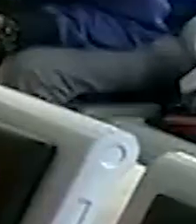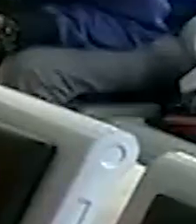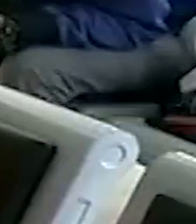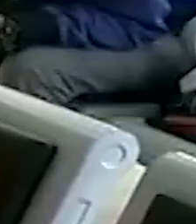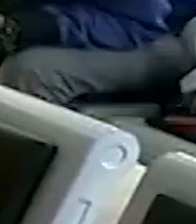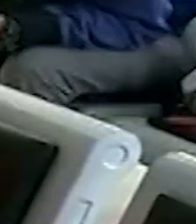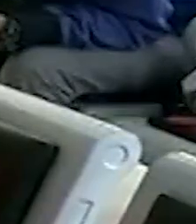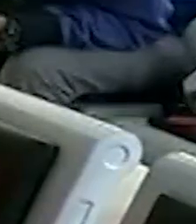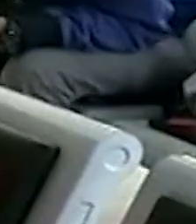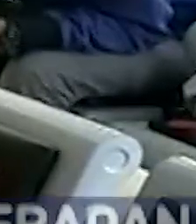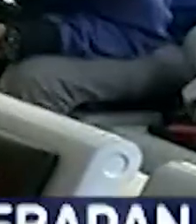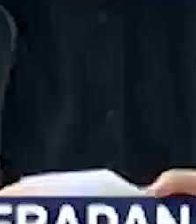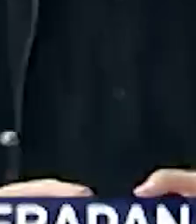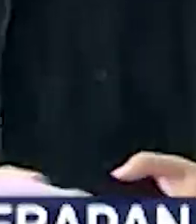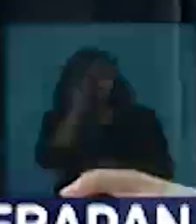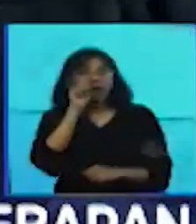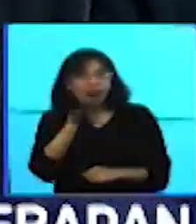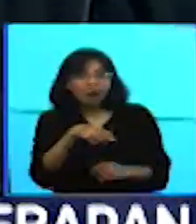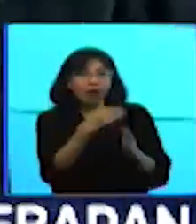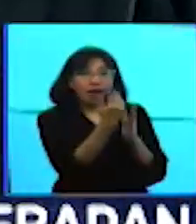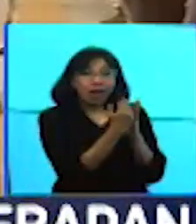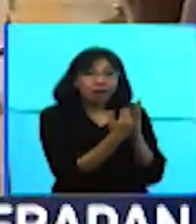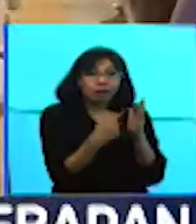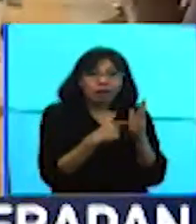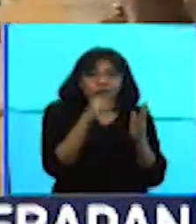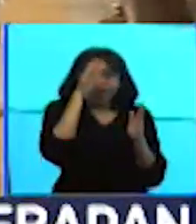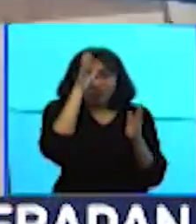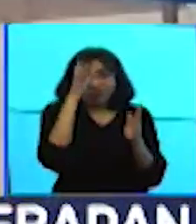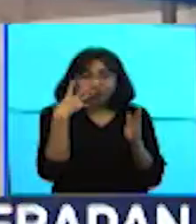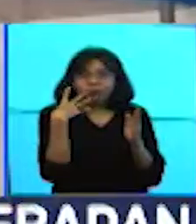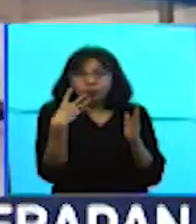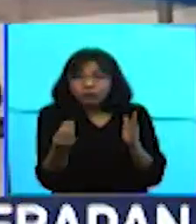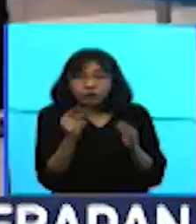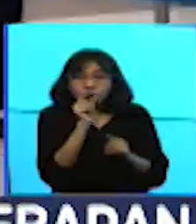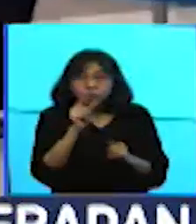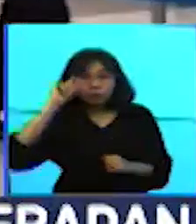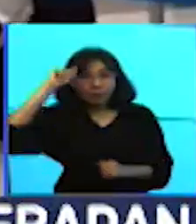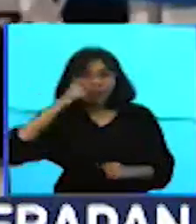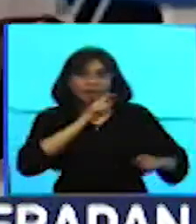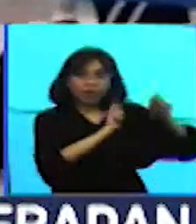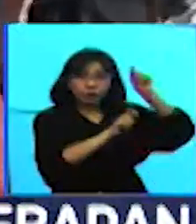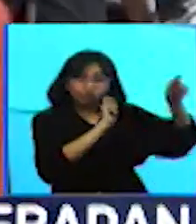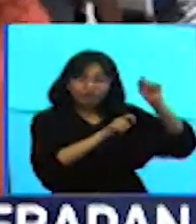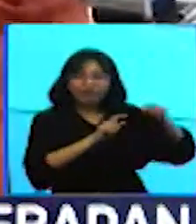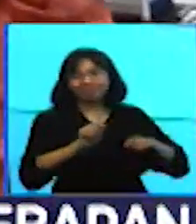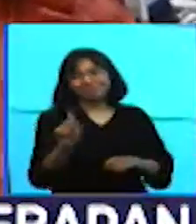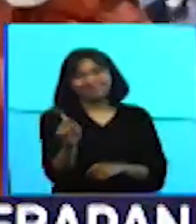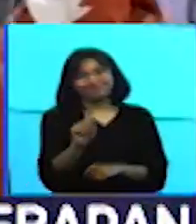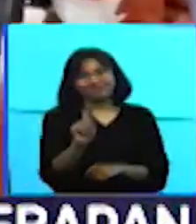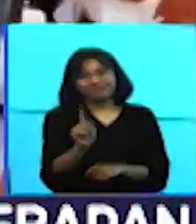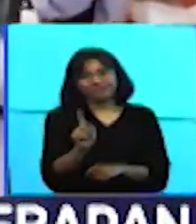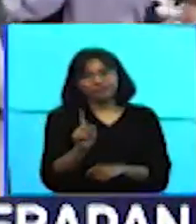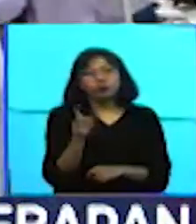Hari Raya Idul Fitri 1442 Hijriah yang bertujuan memperketat syarat perjalanan guna menekan mobilitas warga.